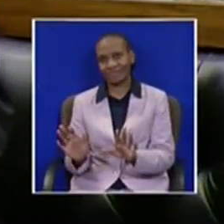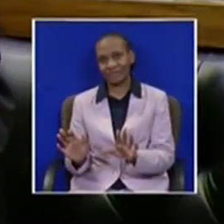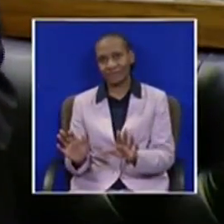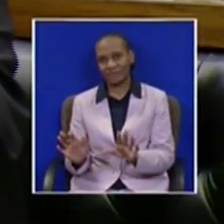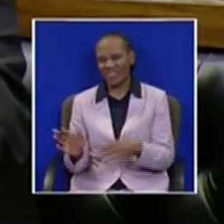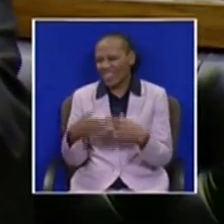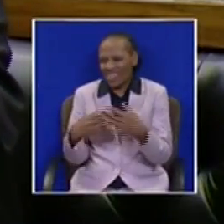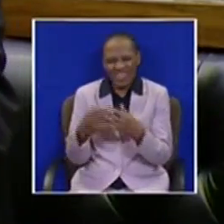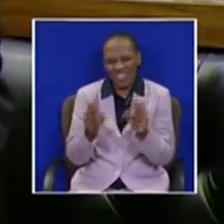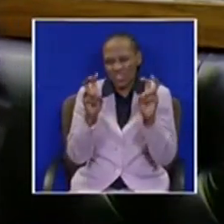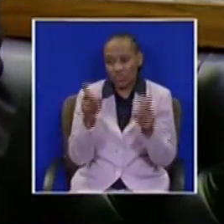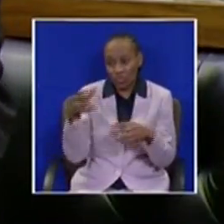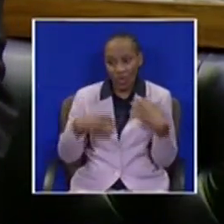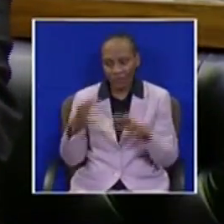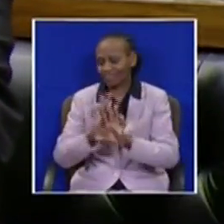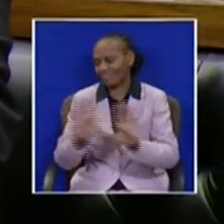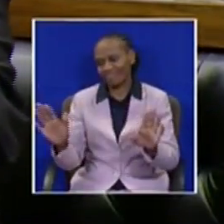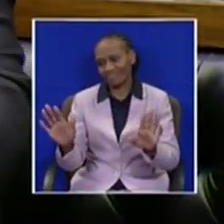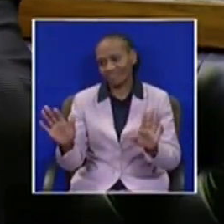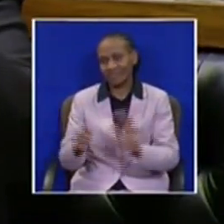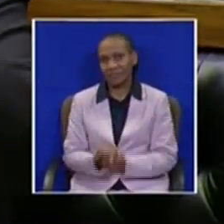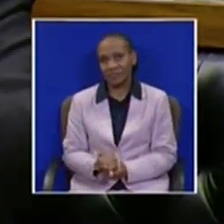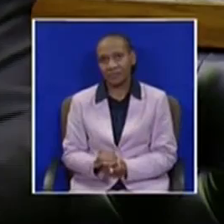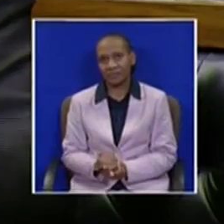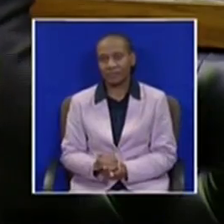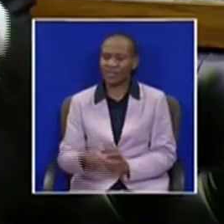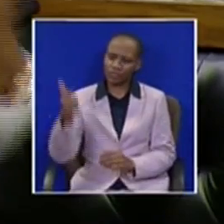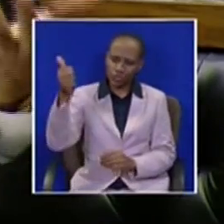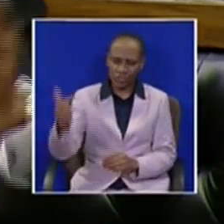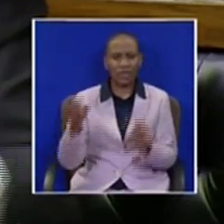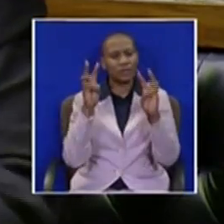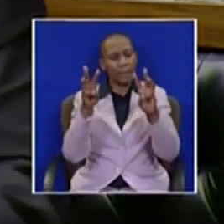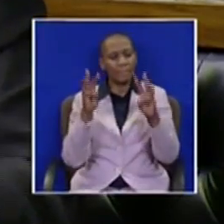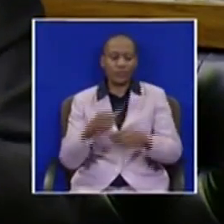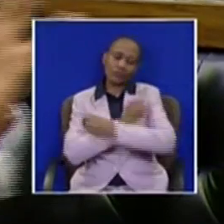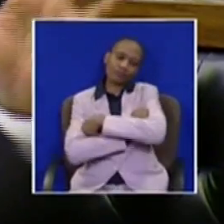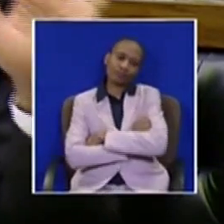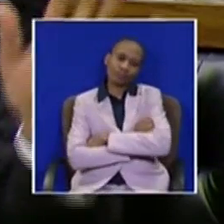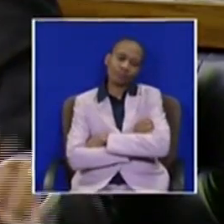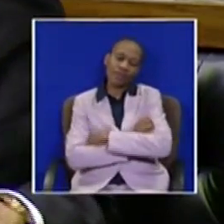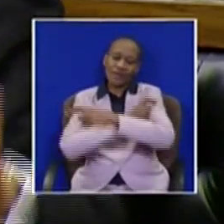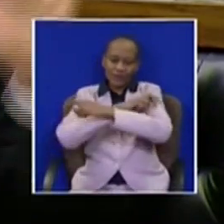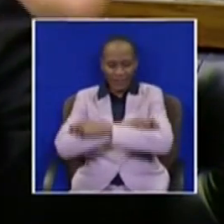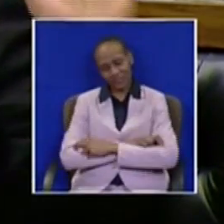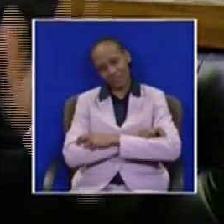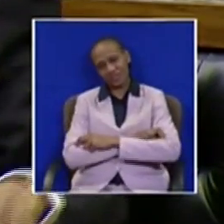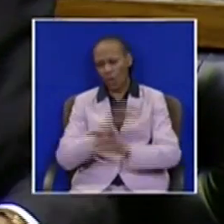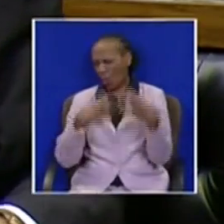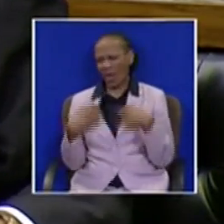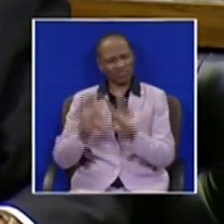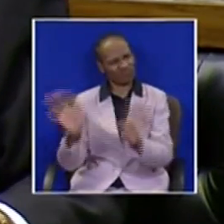about anything. Just sit in peace and rest. Don't